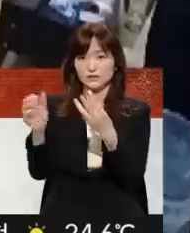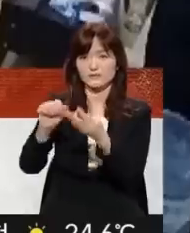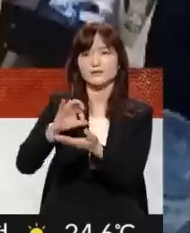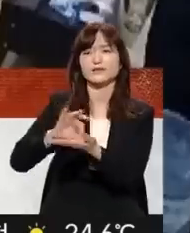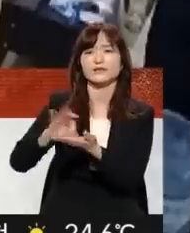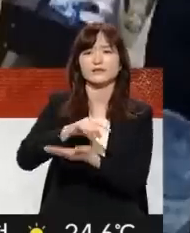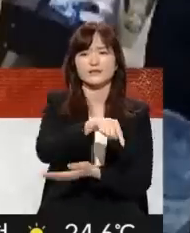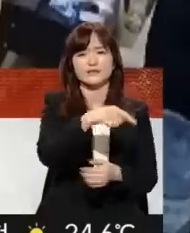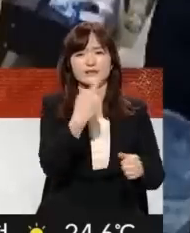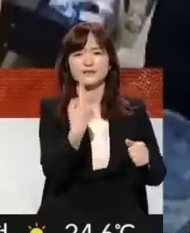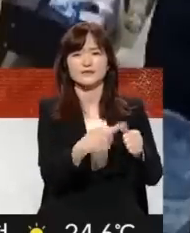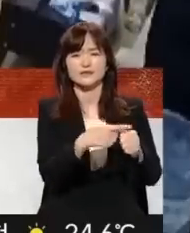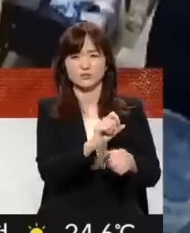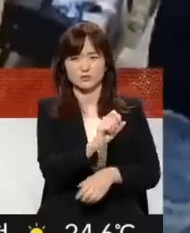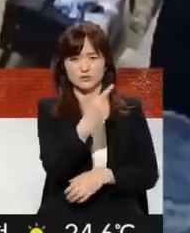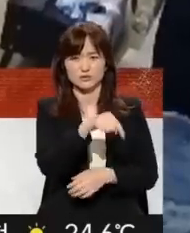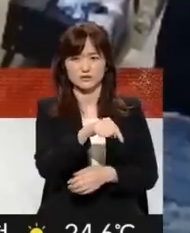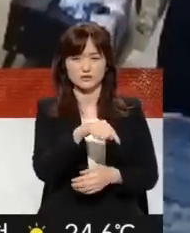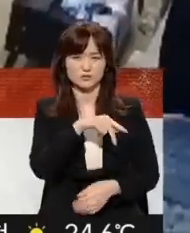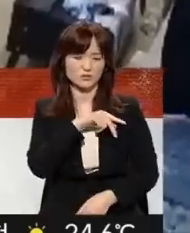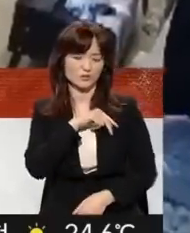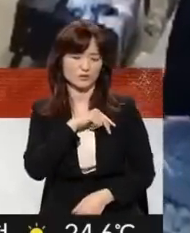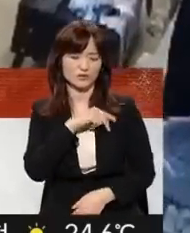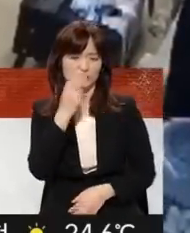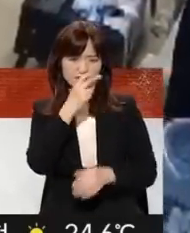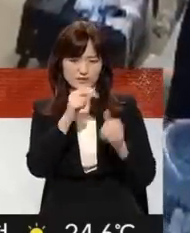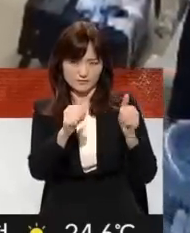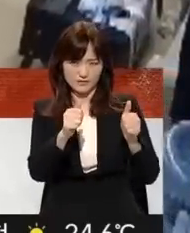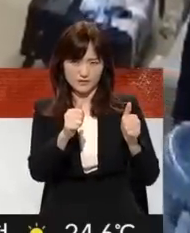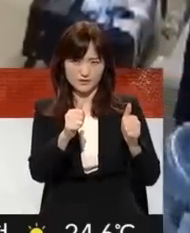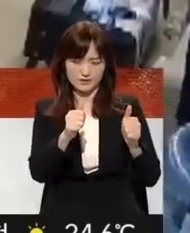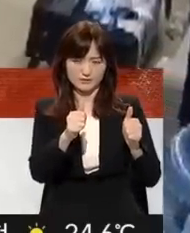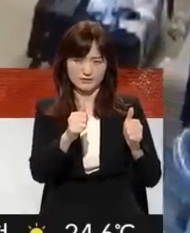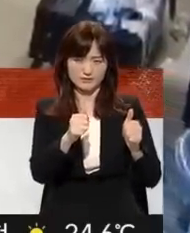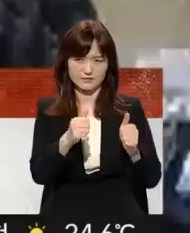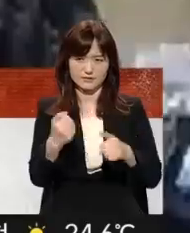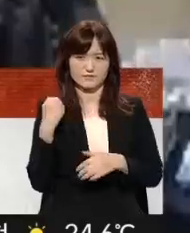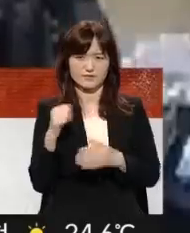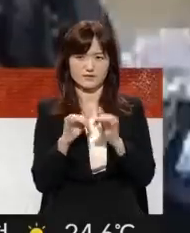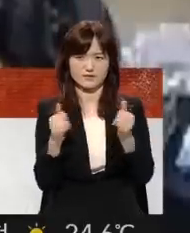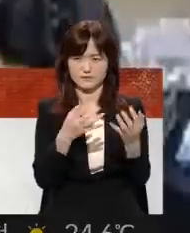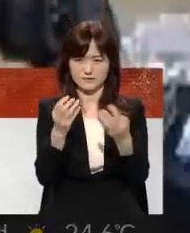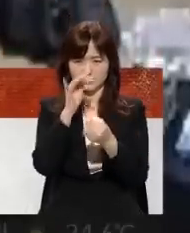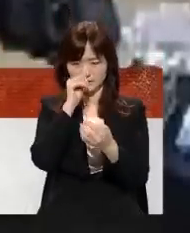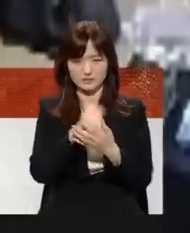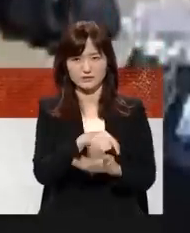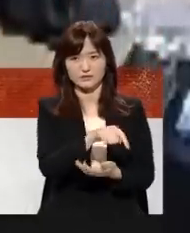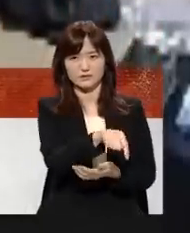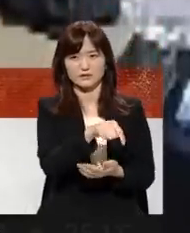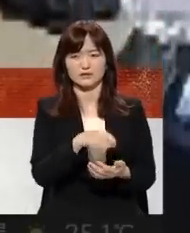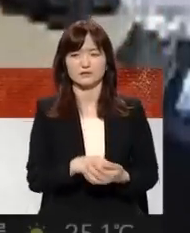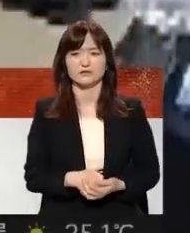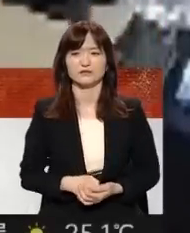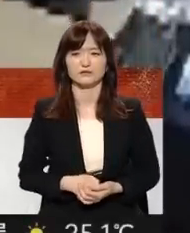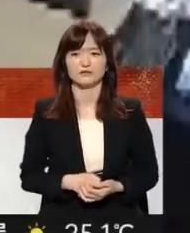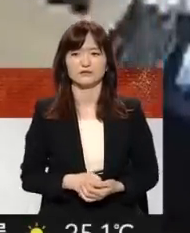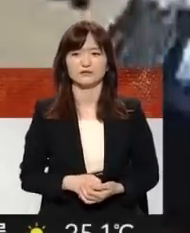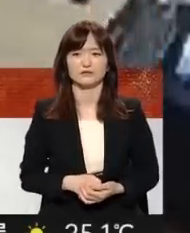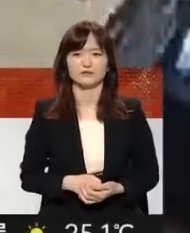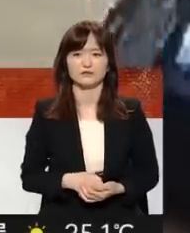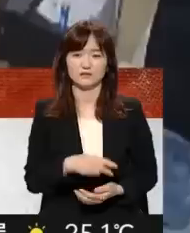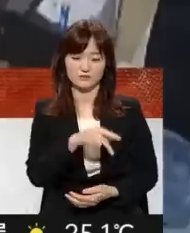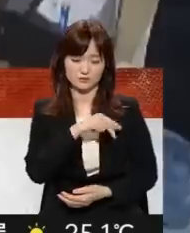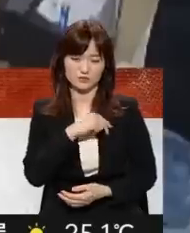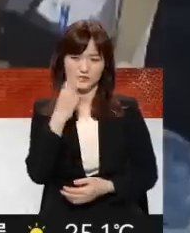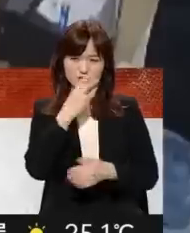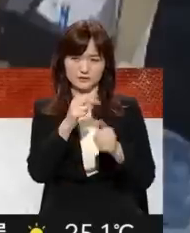이. 많이 때문에 내 뒤에 국회의원부터 검사까지 막 연병장 한 바퀴를 다 도는데 임마